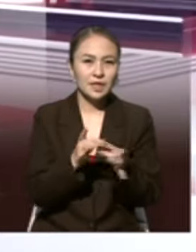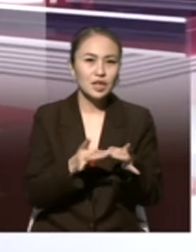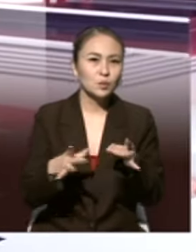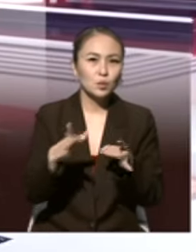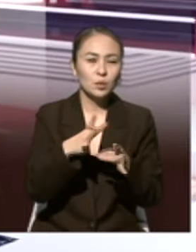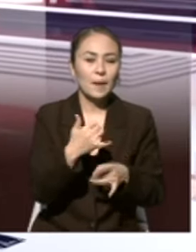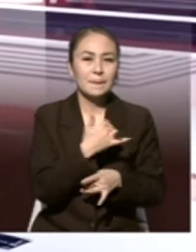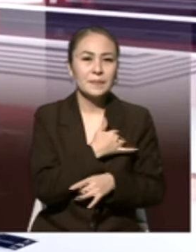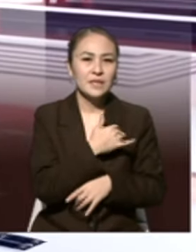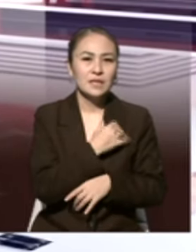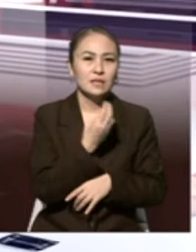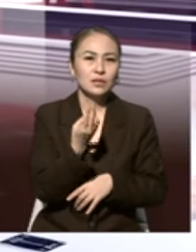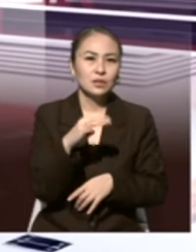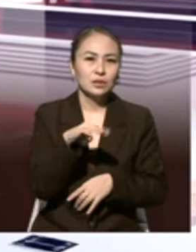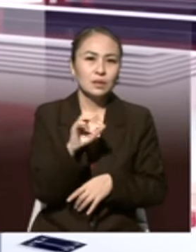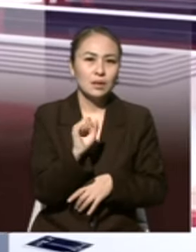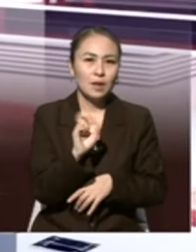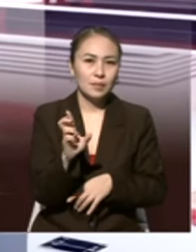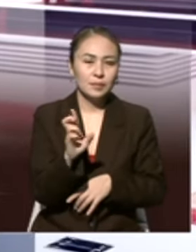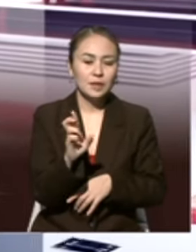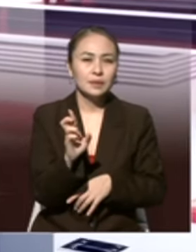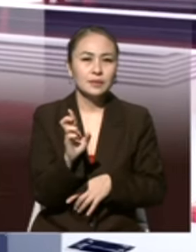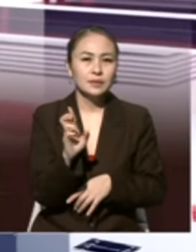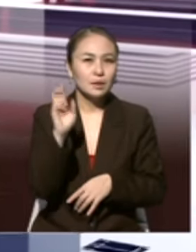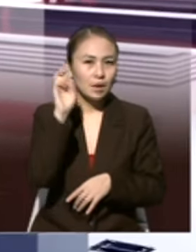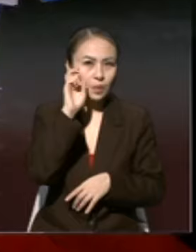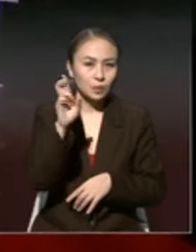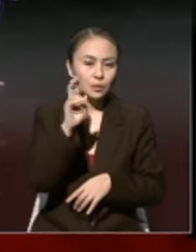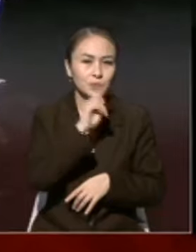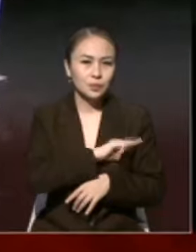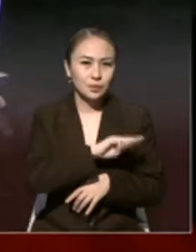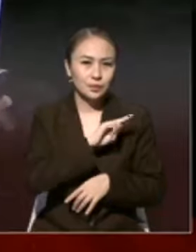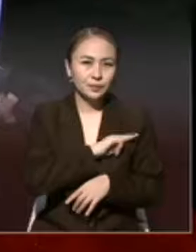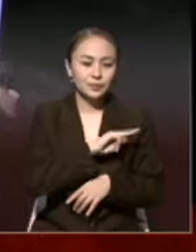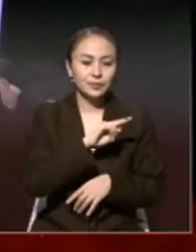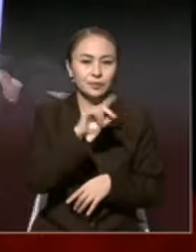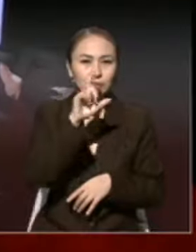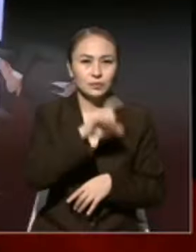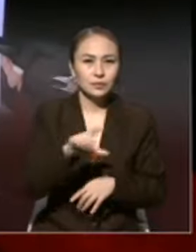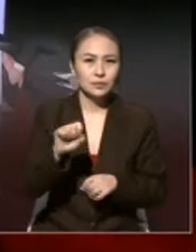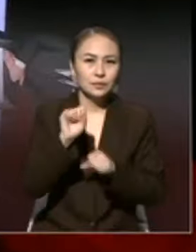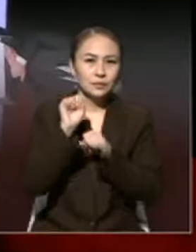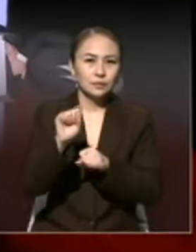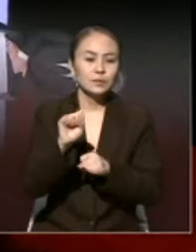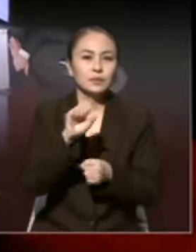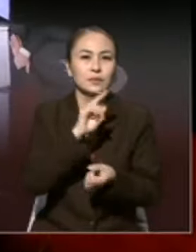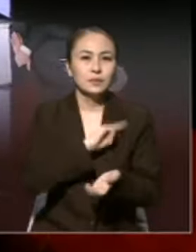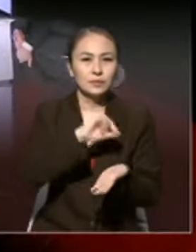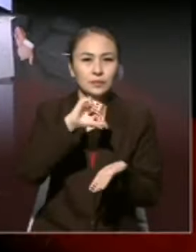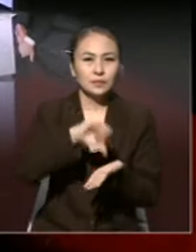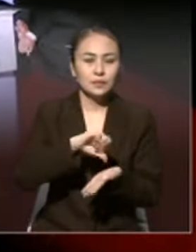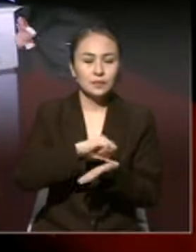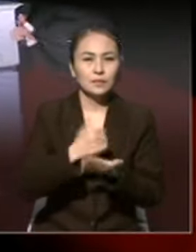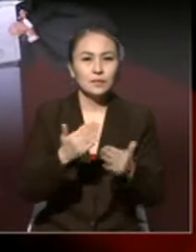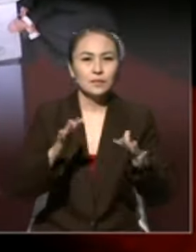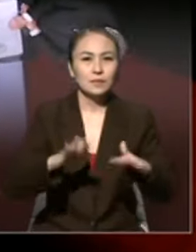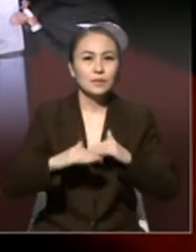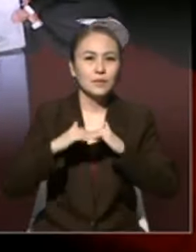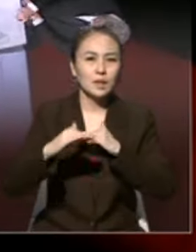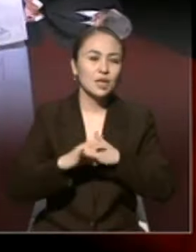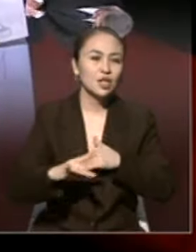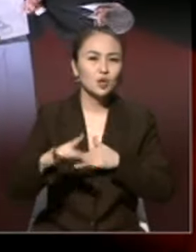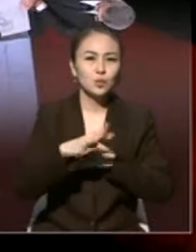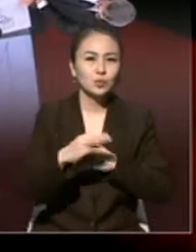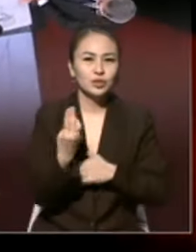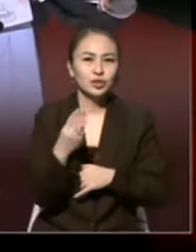республикалық бізде штабта барлық мемлекеттік органдардың азаматтық қорғау қызметі мамандары жұмылдырылып, осы жерден біз қазір